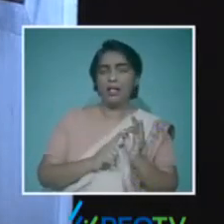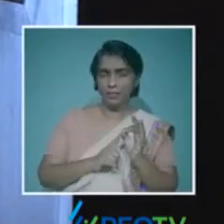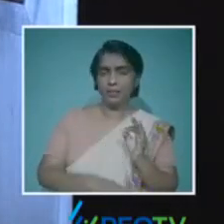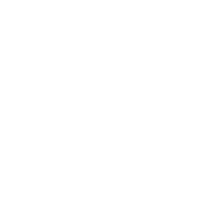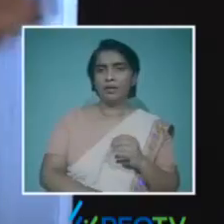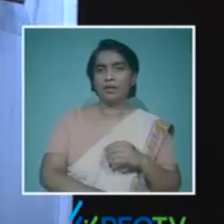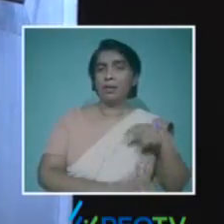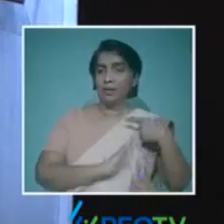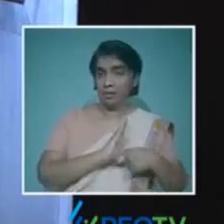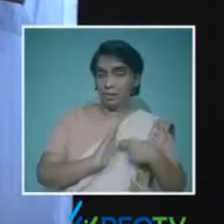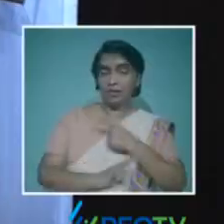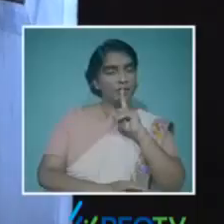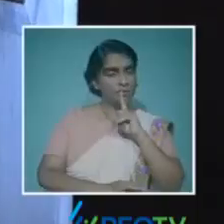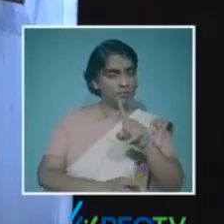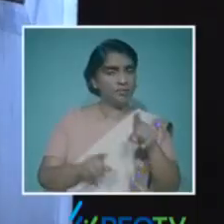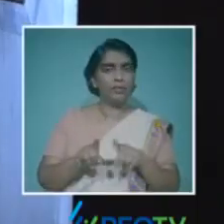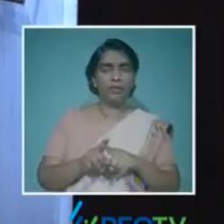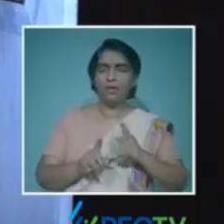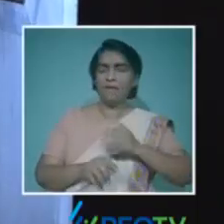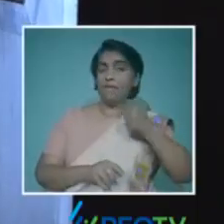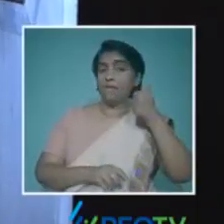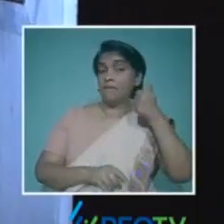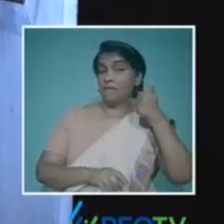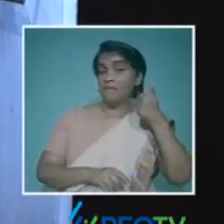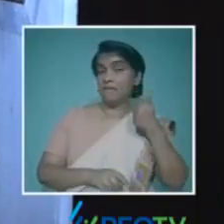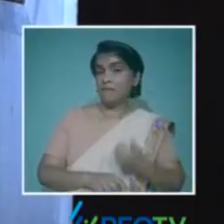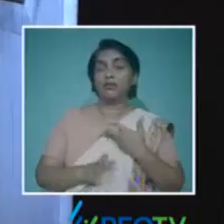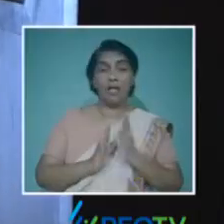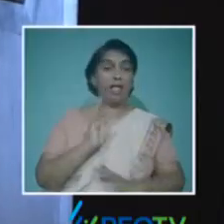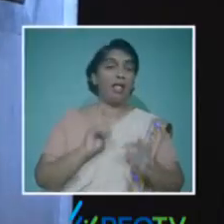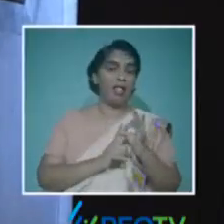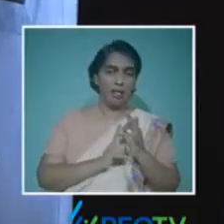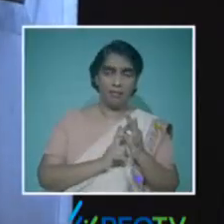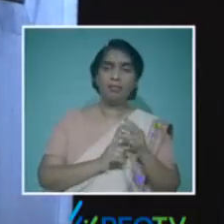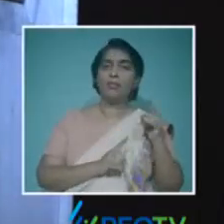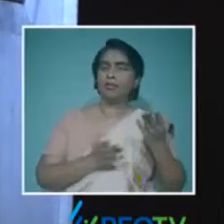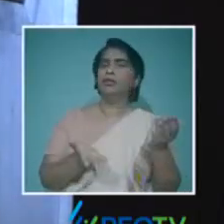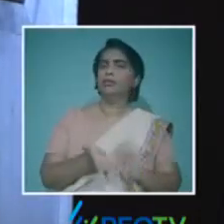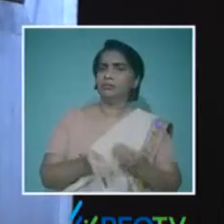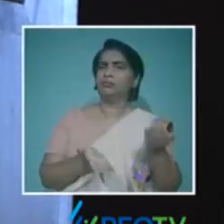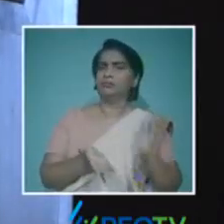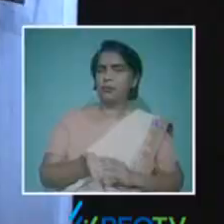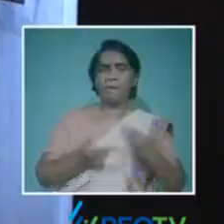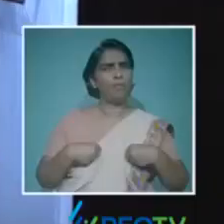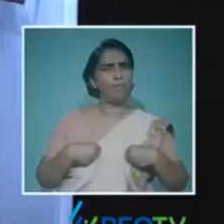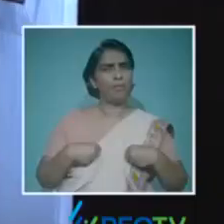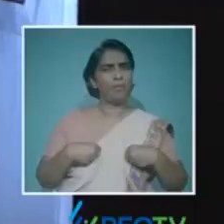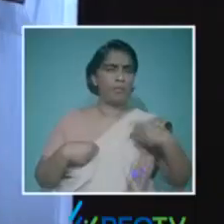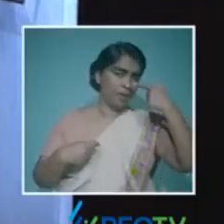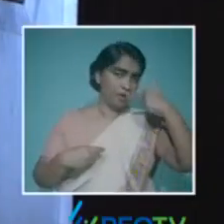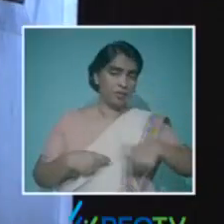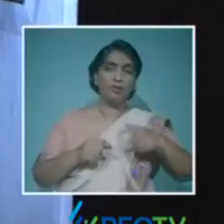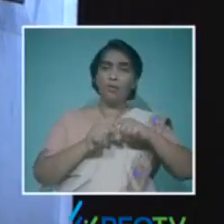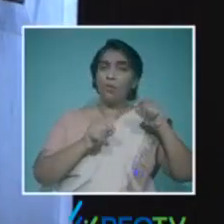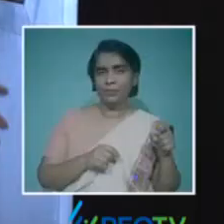මේ රටේ එතුමා කියන විදිහට ඓතිහාසිකගත ගත වෙන ඇමතිවරේ. ඒ තමයි දිගින් දිගටම පාඩු ලැබපු ඛනිජ තෙල්